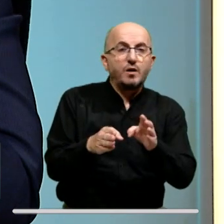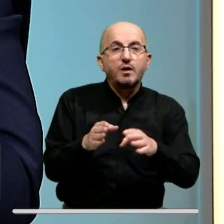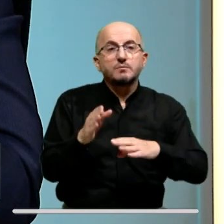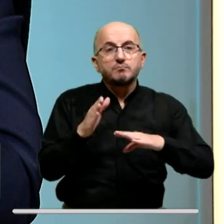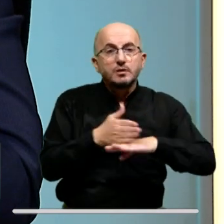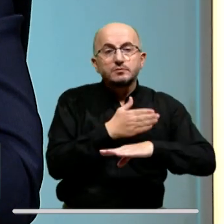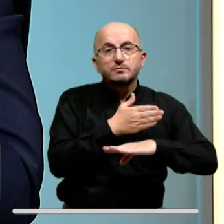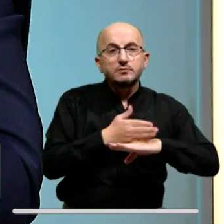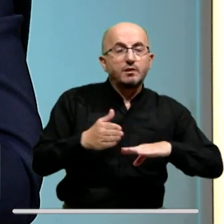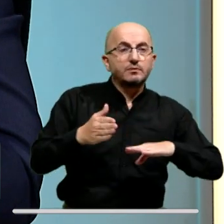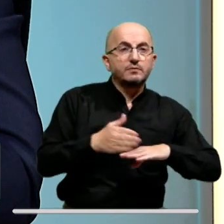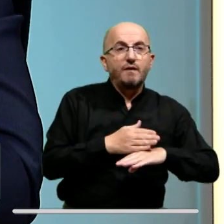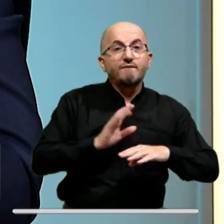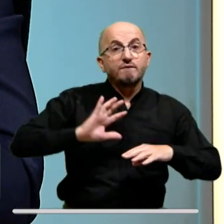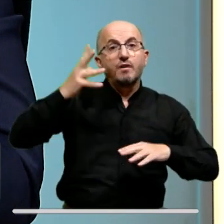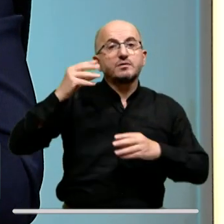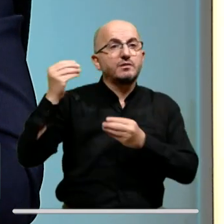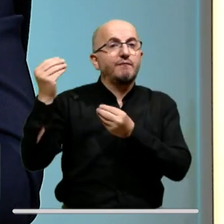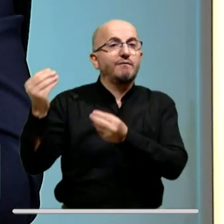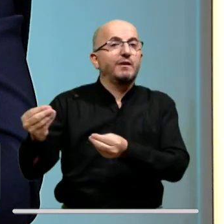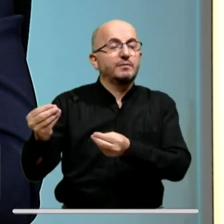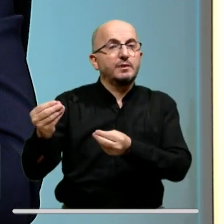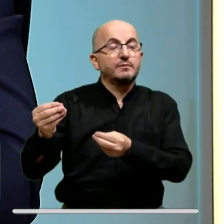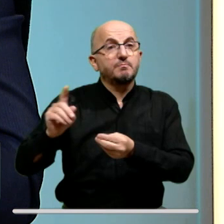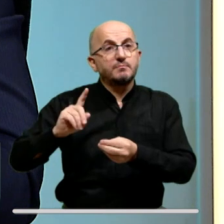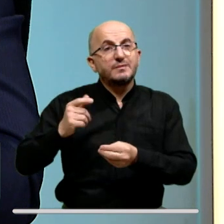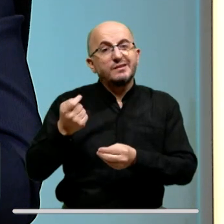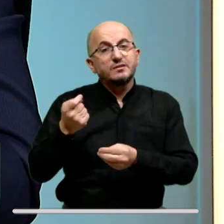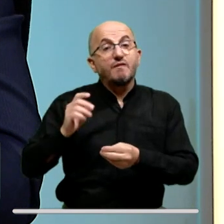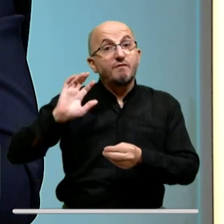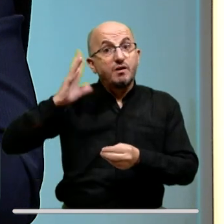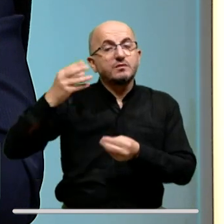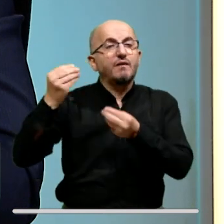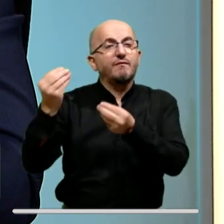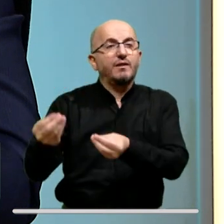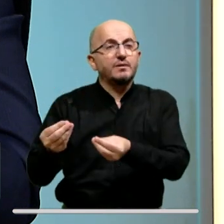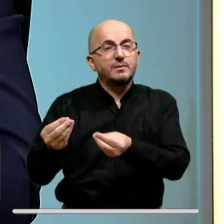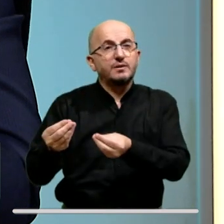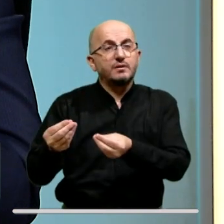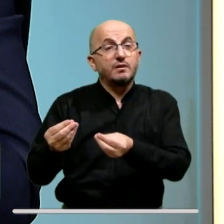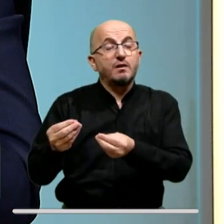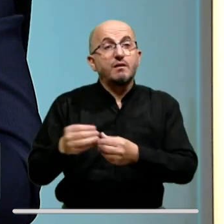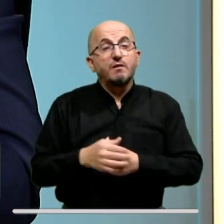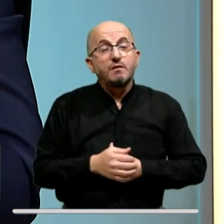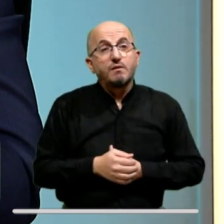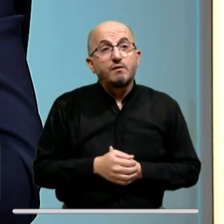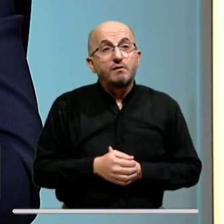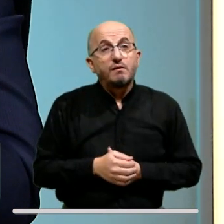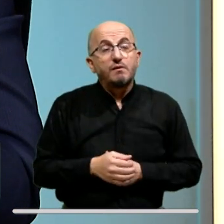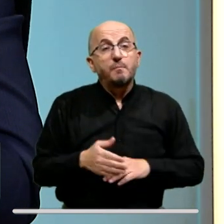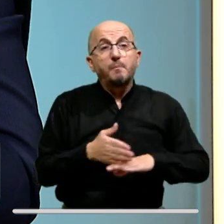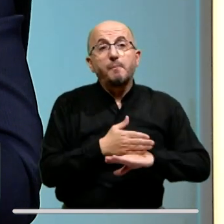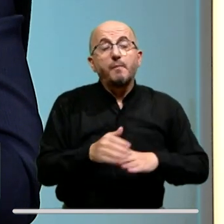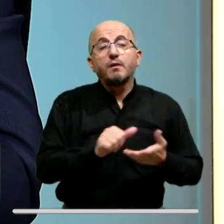mülkünden, malından fazla vermesi, bir miktar fazla vermesi, hatta ve hatta